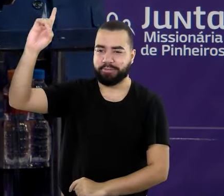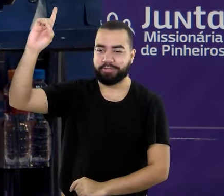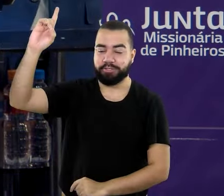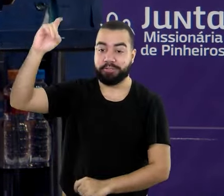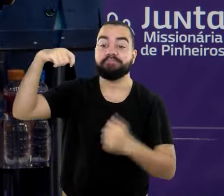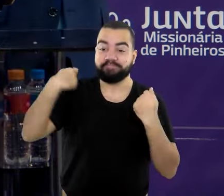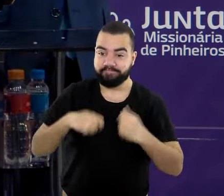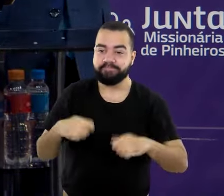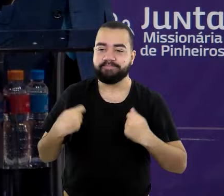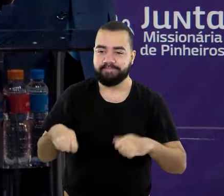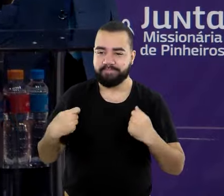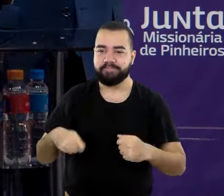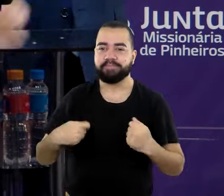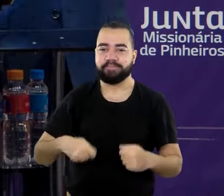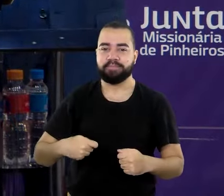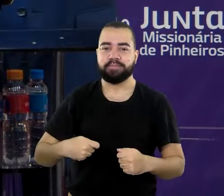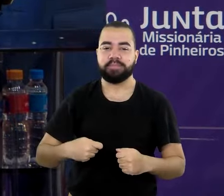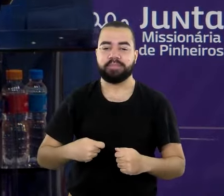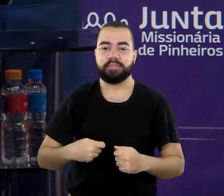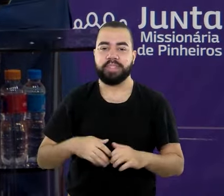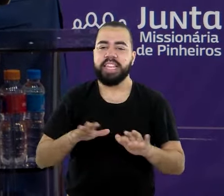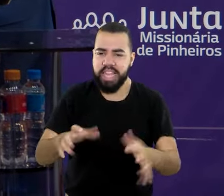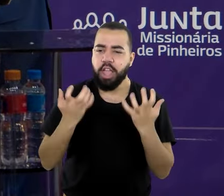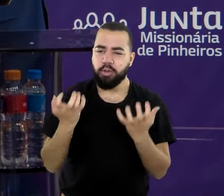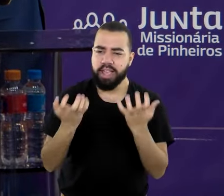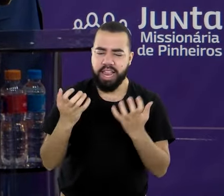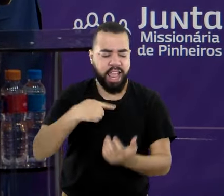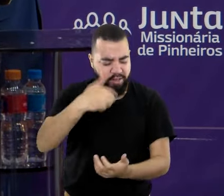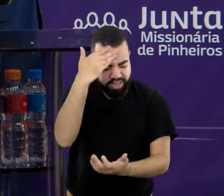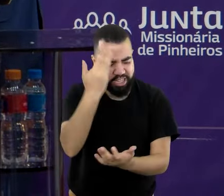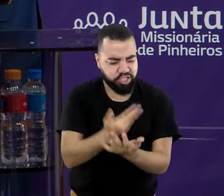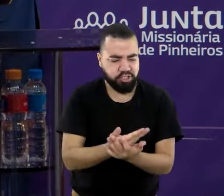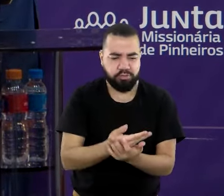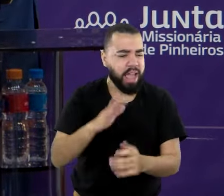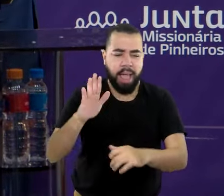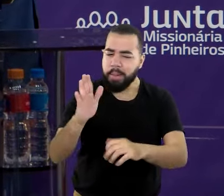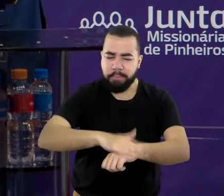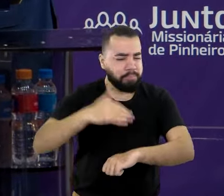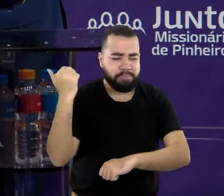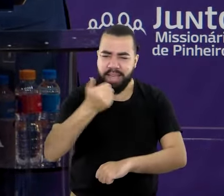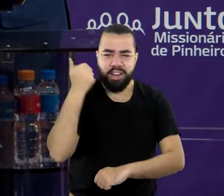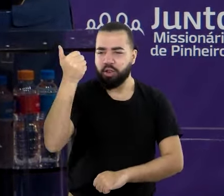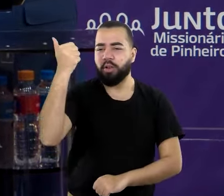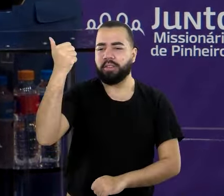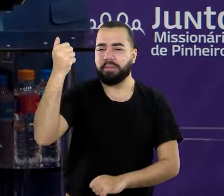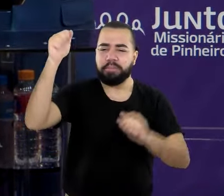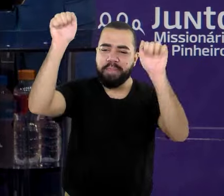평화가 가장 큰 축복인 줄로 믿습니다. E eu creio que a melhor bênção é ter paz de Deus.